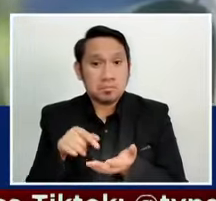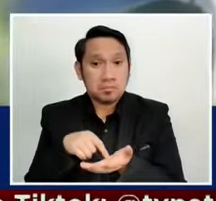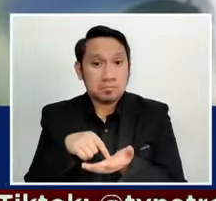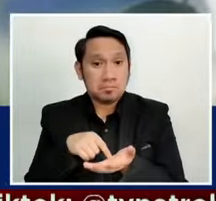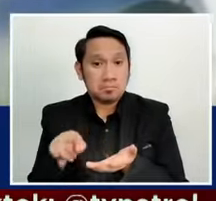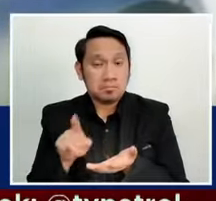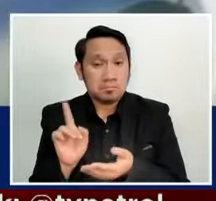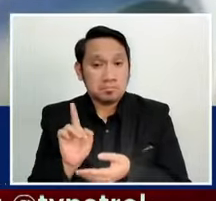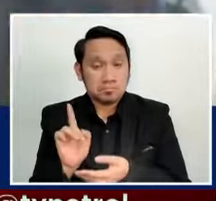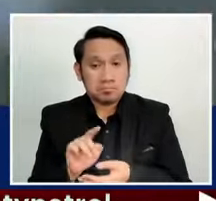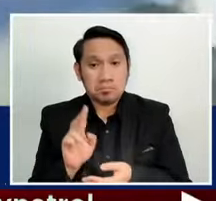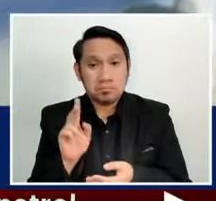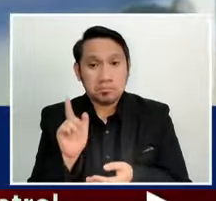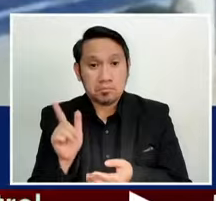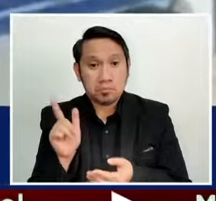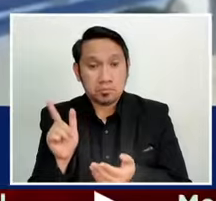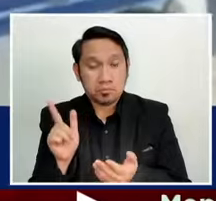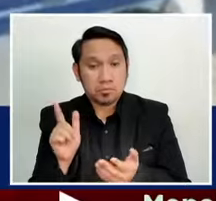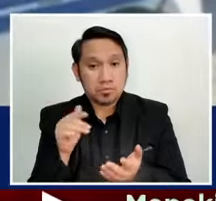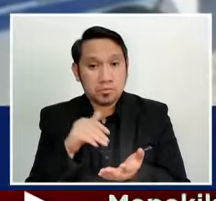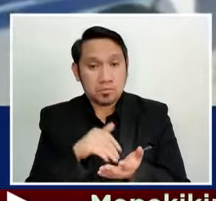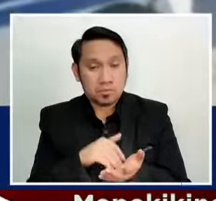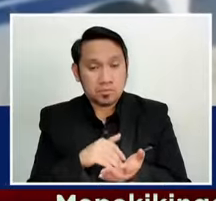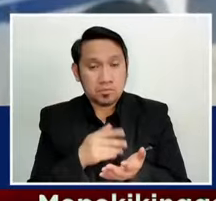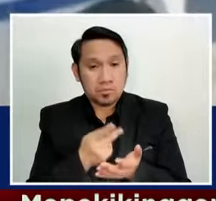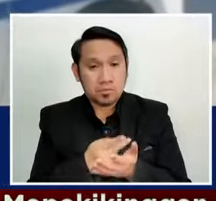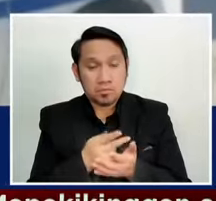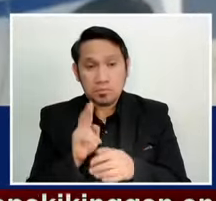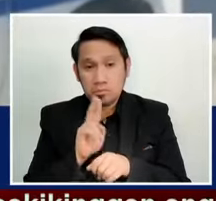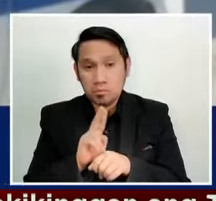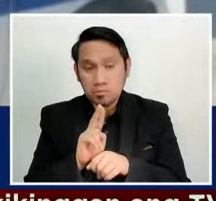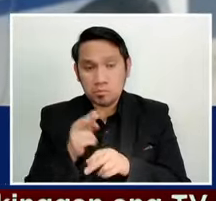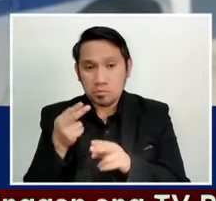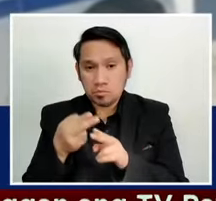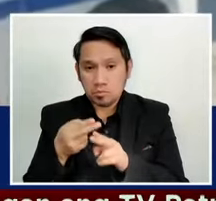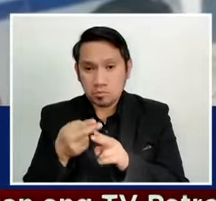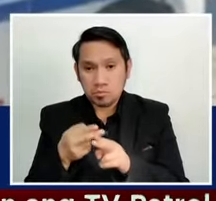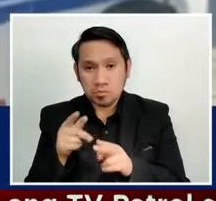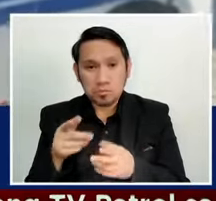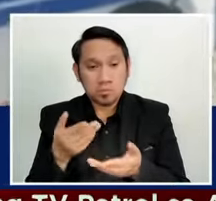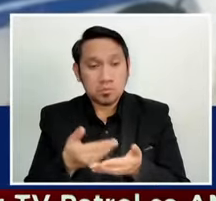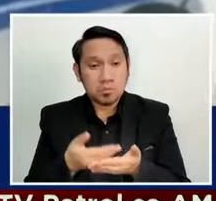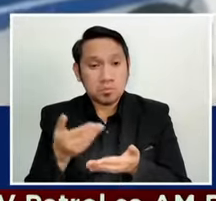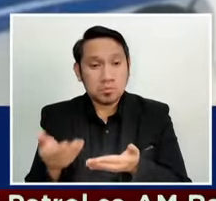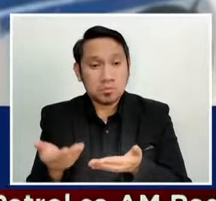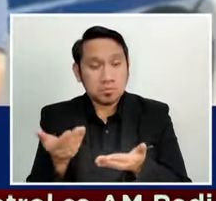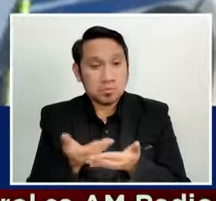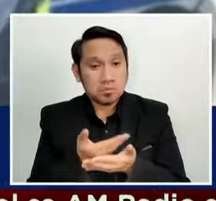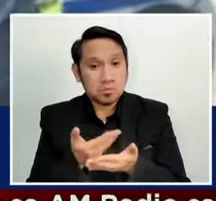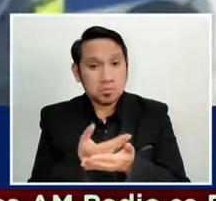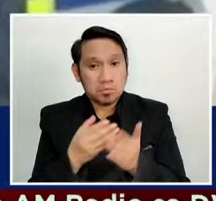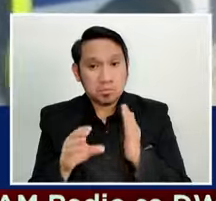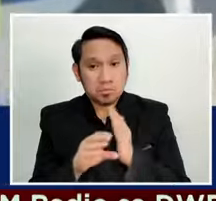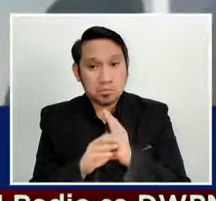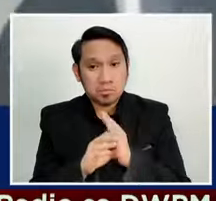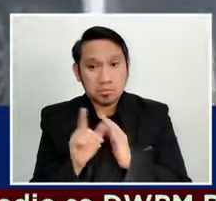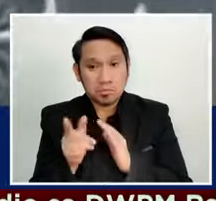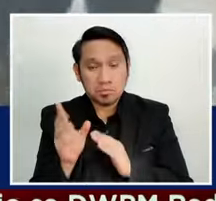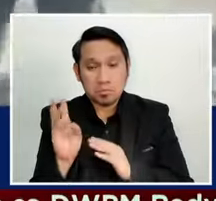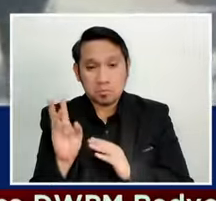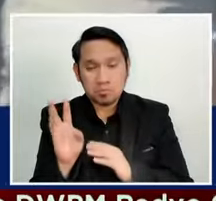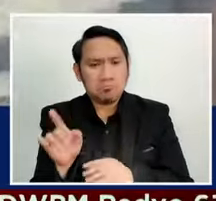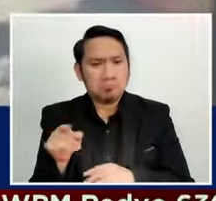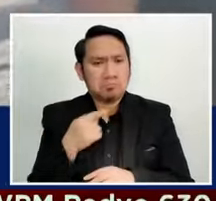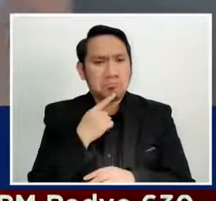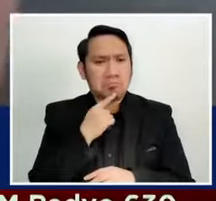suspect ng 20,000 piso para gamitin ang kanyang pangalan sa pagbili ng bagong sasakyan noong 2016. Pinangakuan din siya